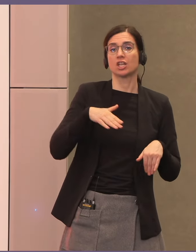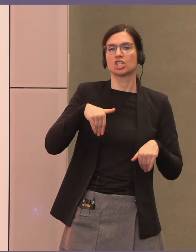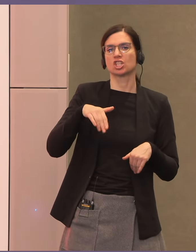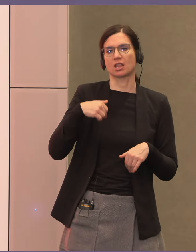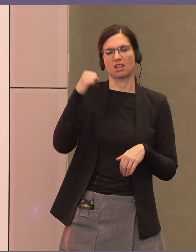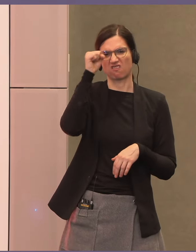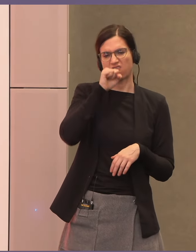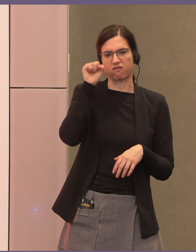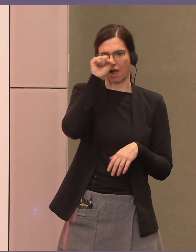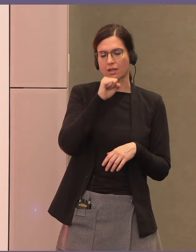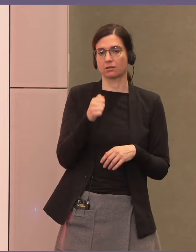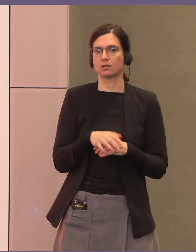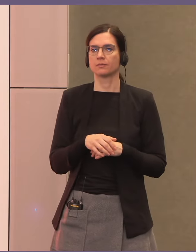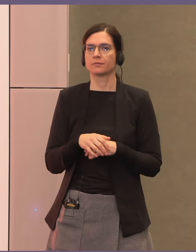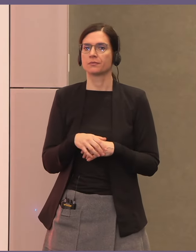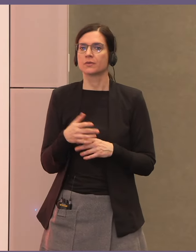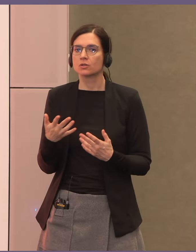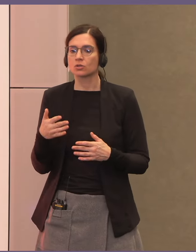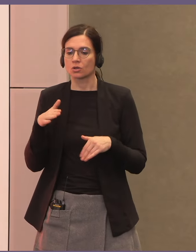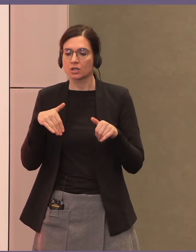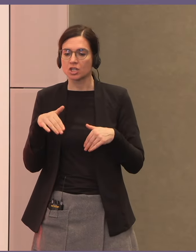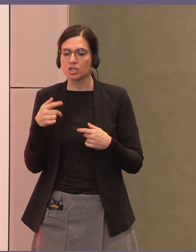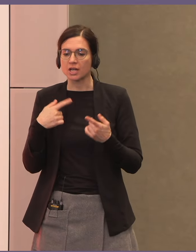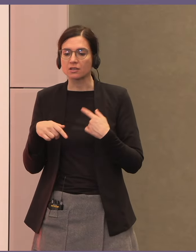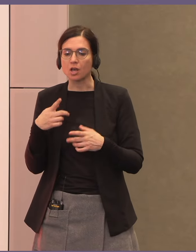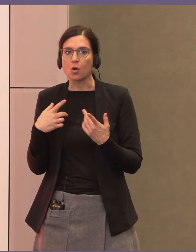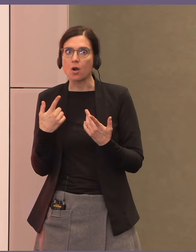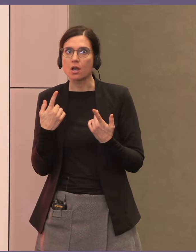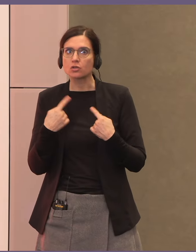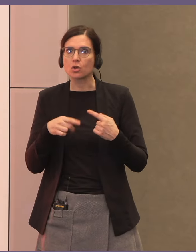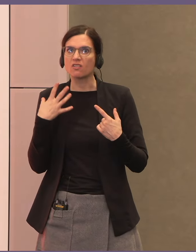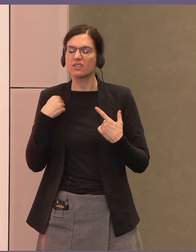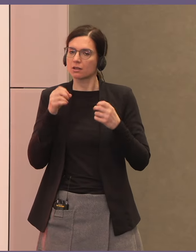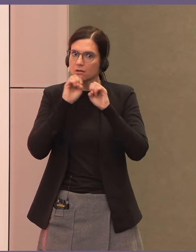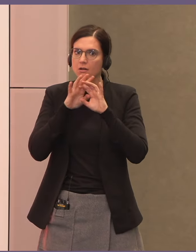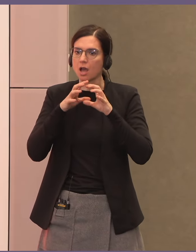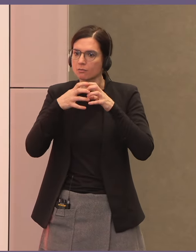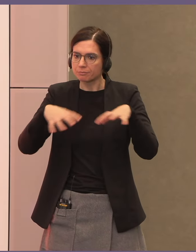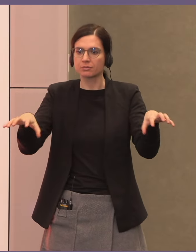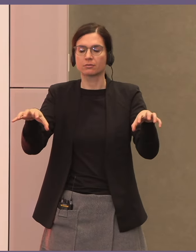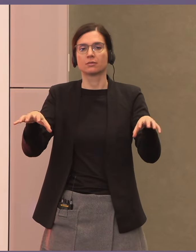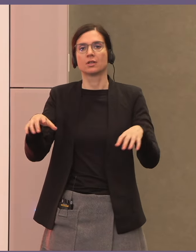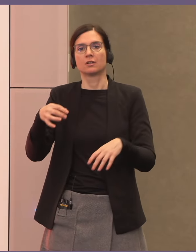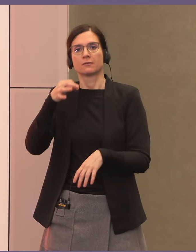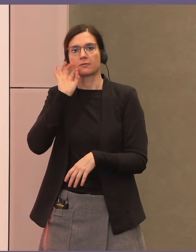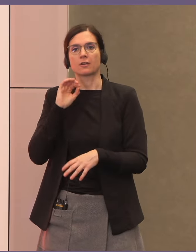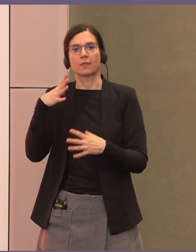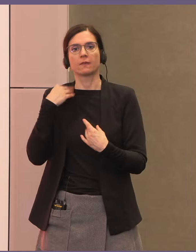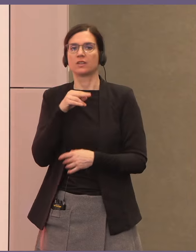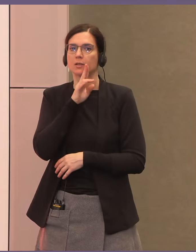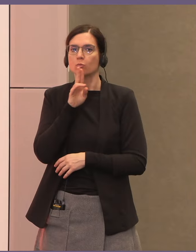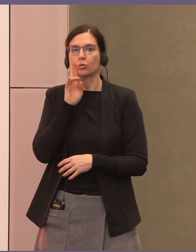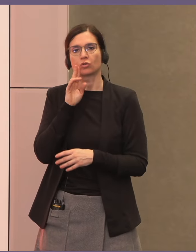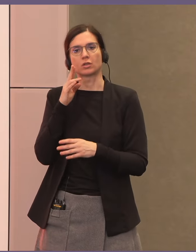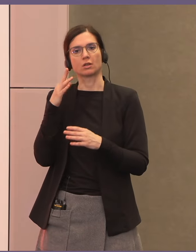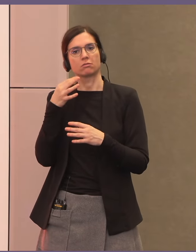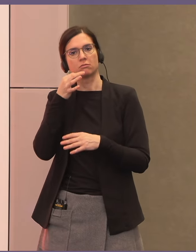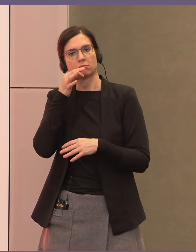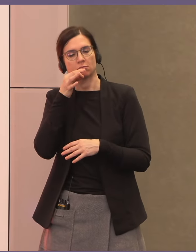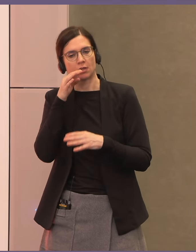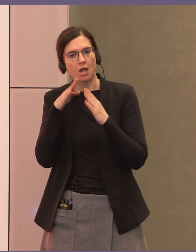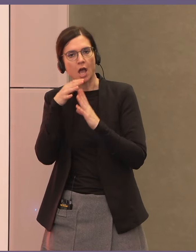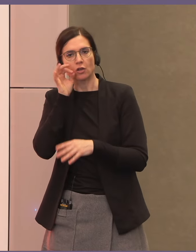Retraditionalisierung der Geschlechterrollen suggeriert, wobei Frauen ganz klar die Rolle der Mütter zukommt und